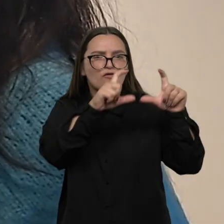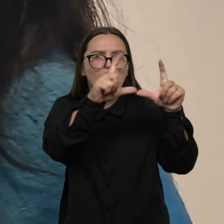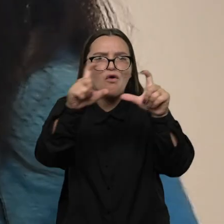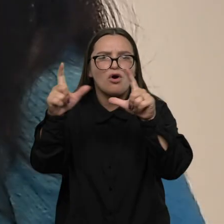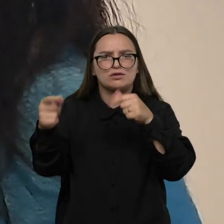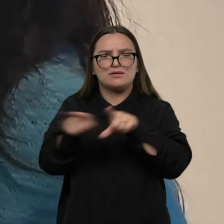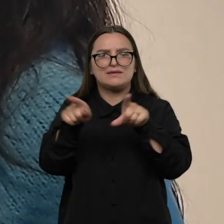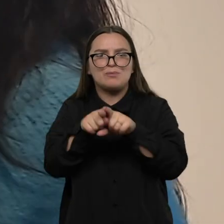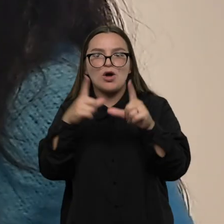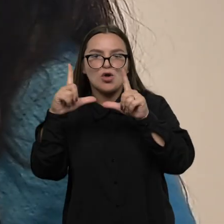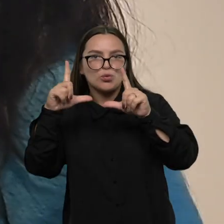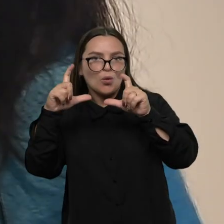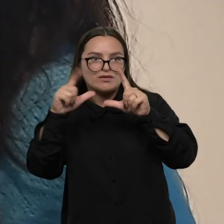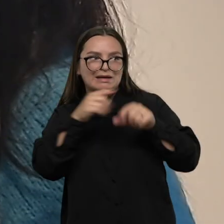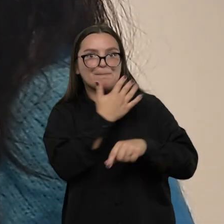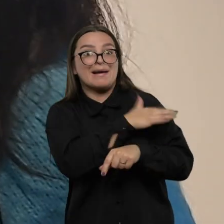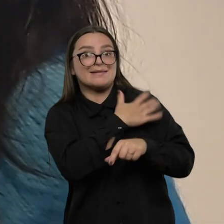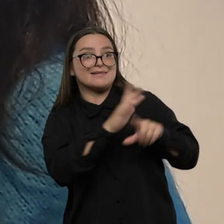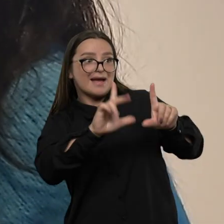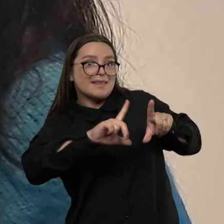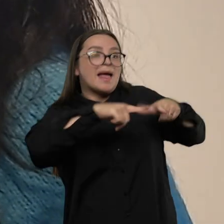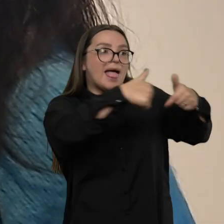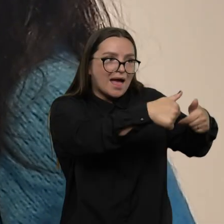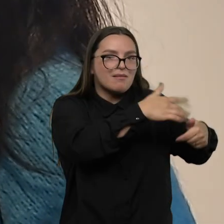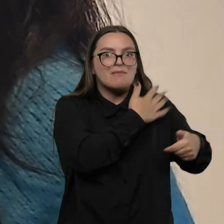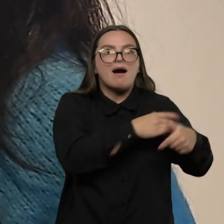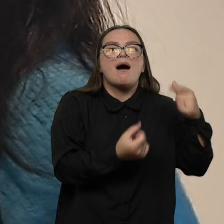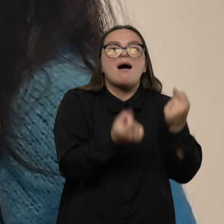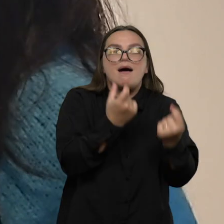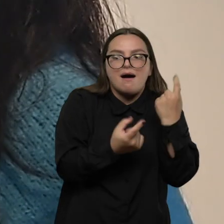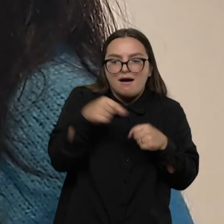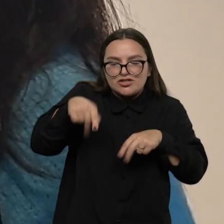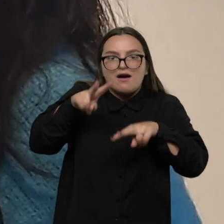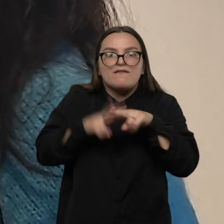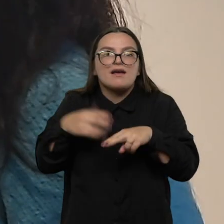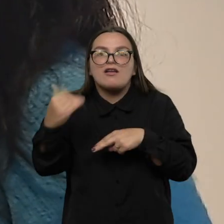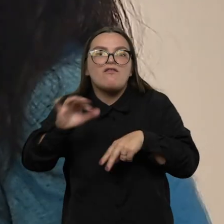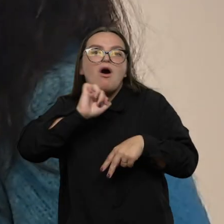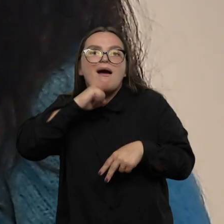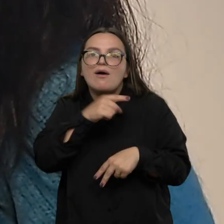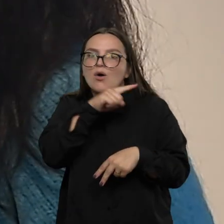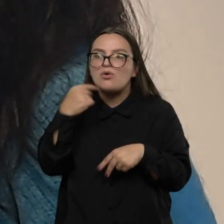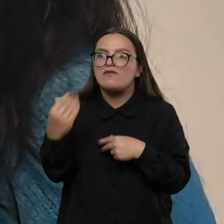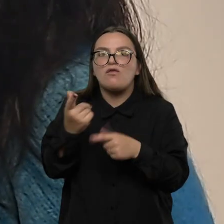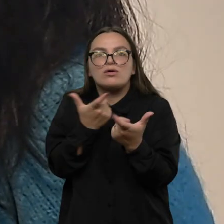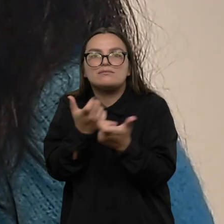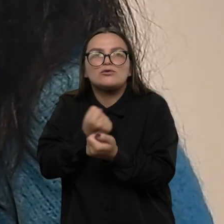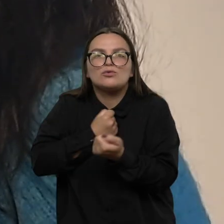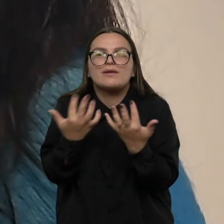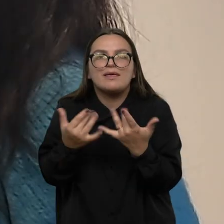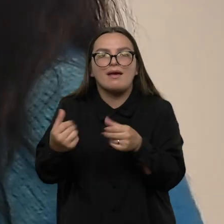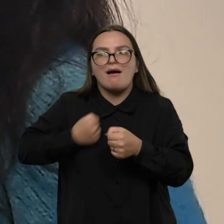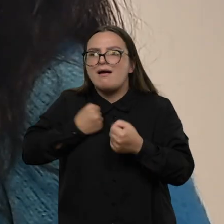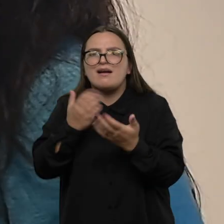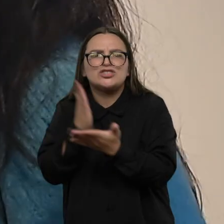perduodavo tas nuotraukas partizanam ir tai partizanai daug sužinodavo apie čia įsikuršius stribus, amuniciją, kiek jų yra, kur jie